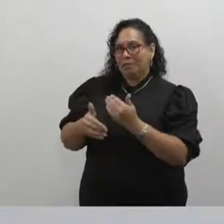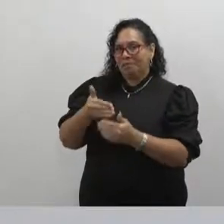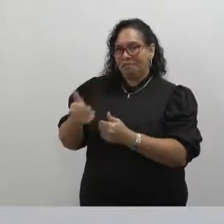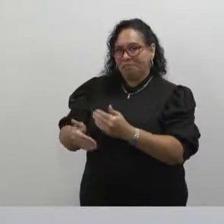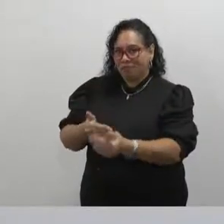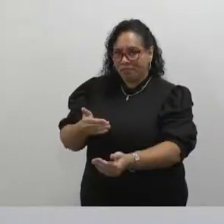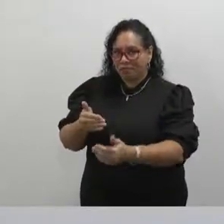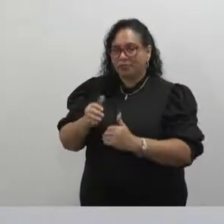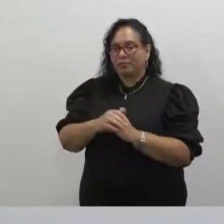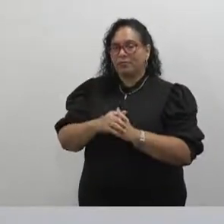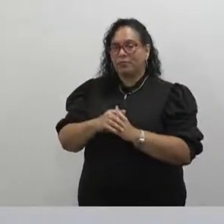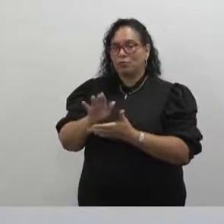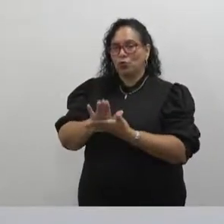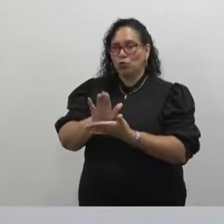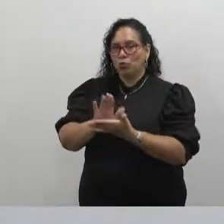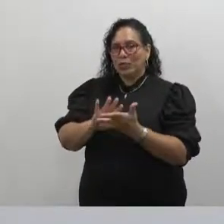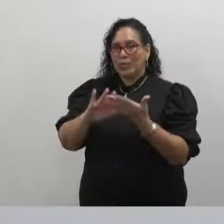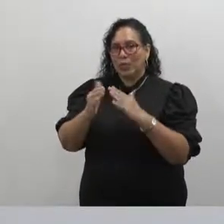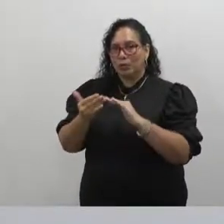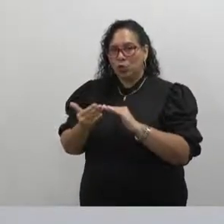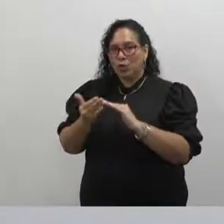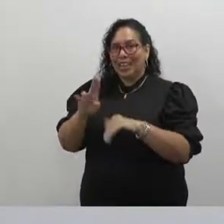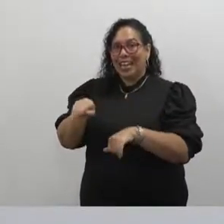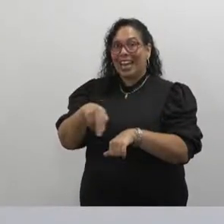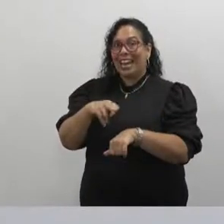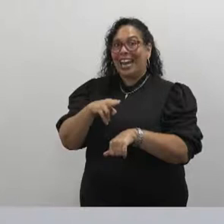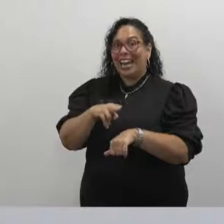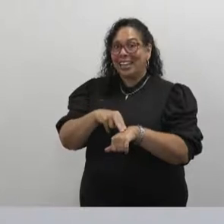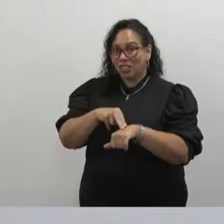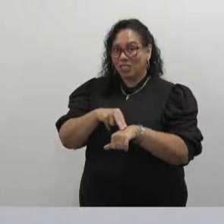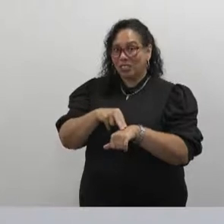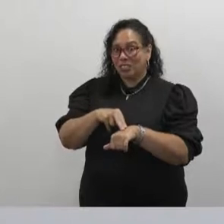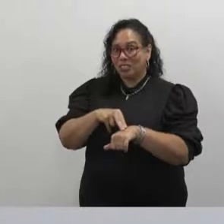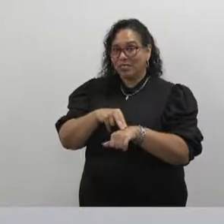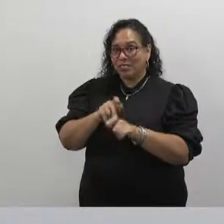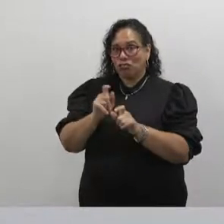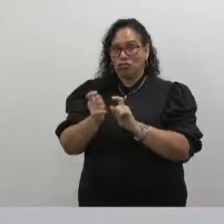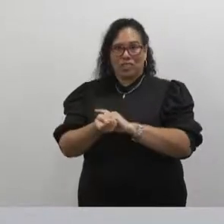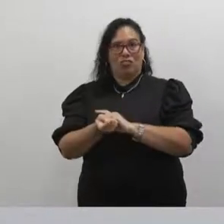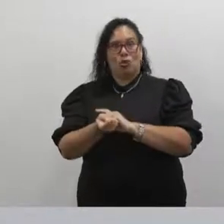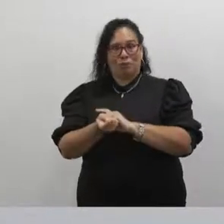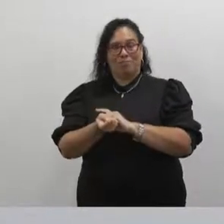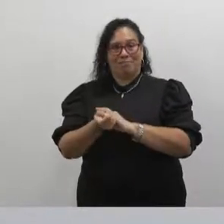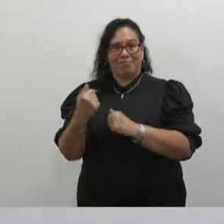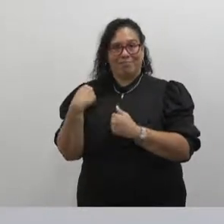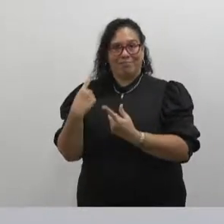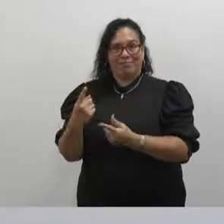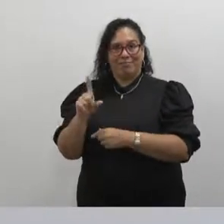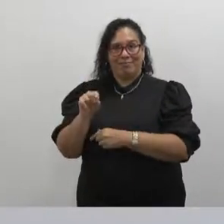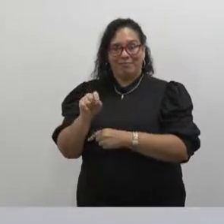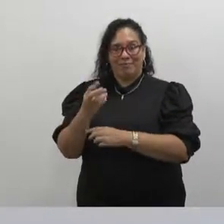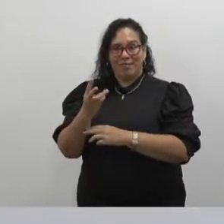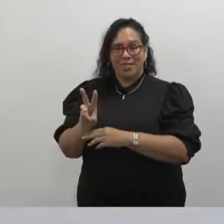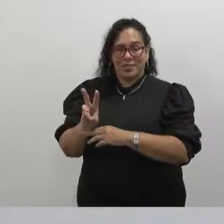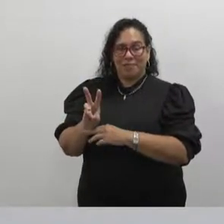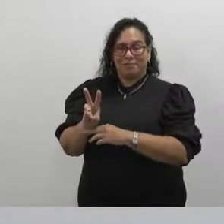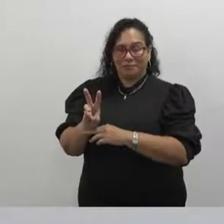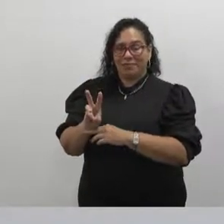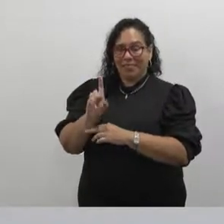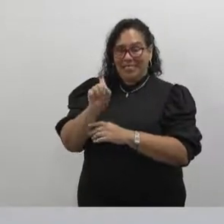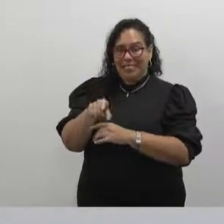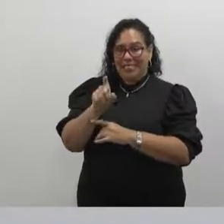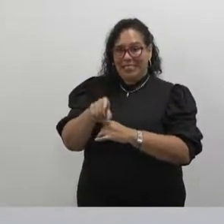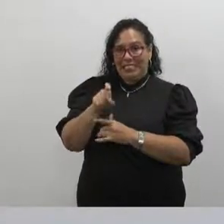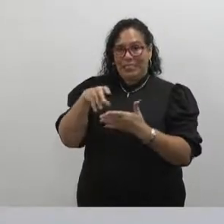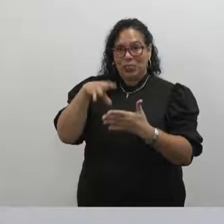đâm nó sai thay mùi này cứ dương cứ chỉ đâm nó sai đâm bay chay tom từ sực đây từ cá